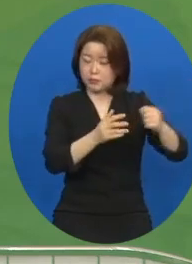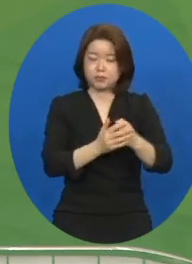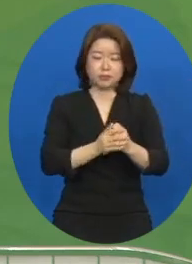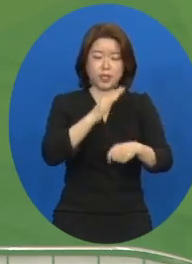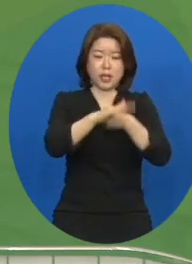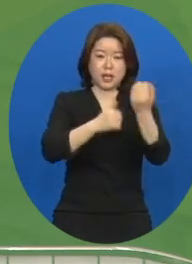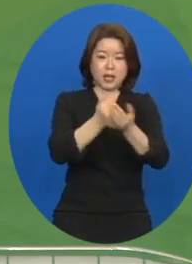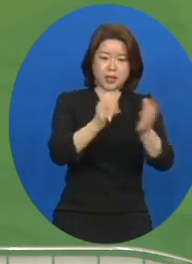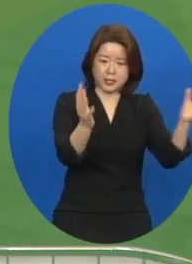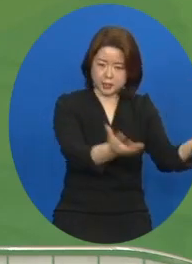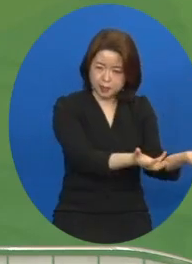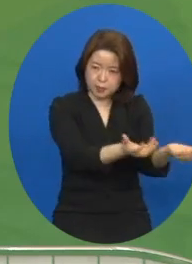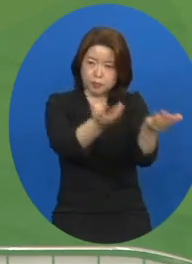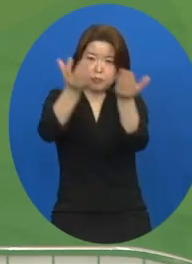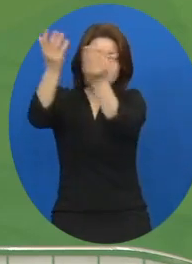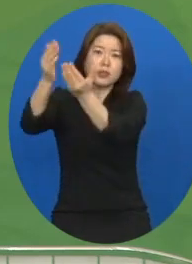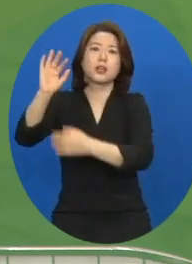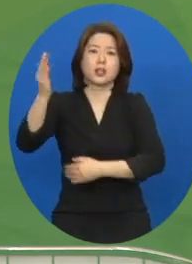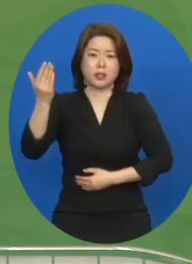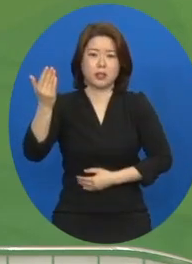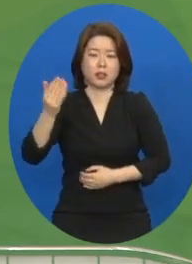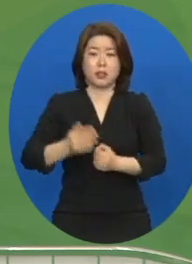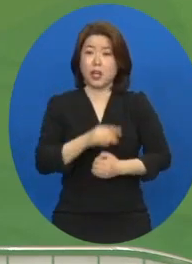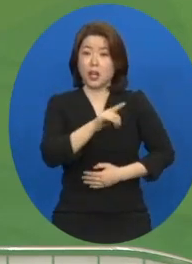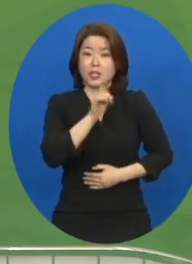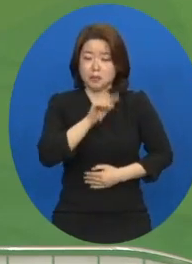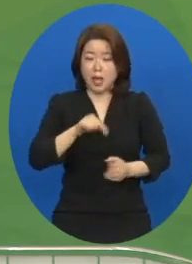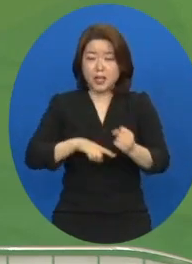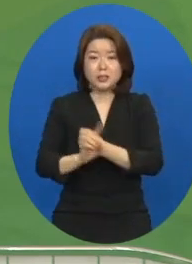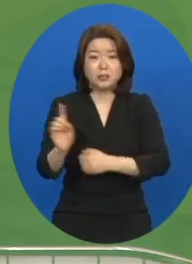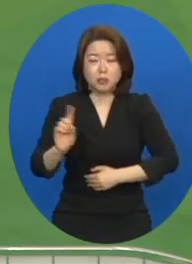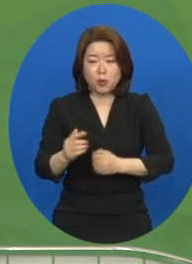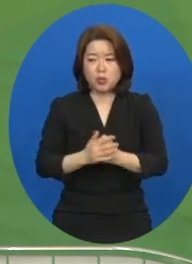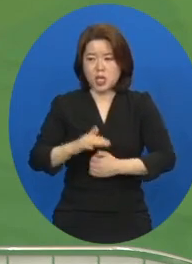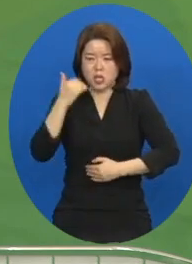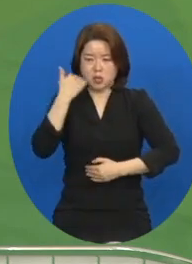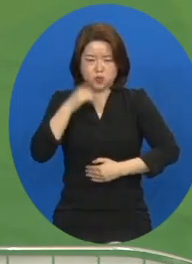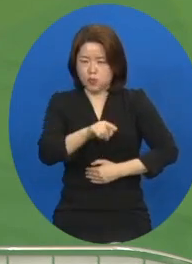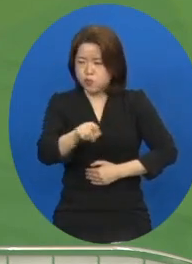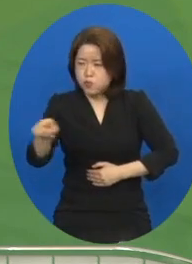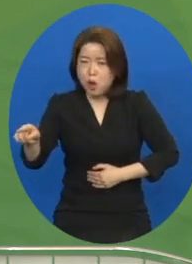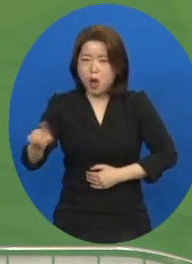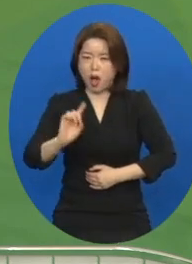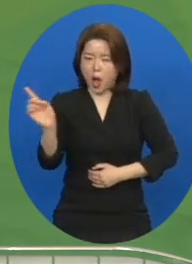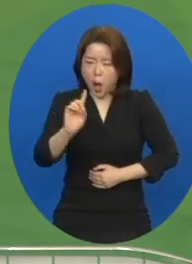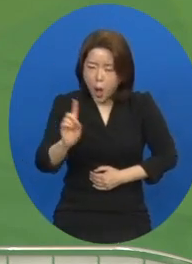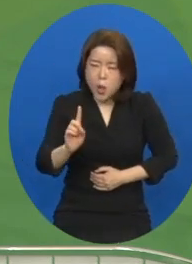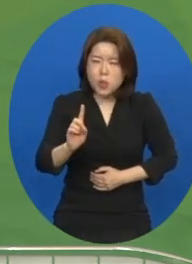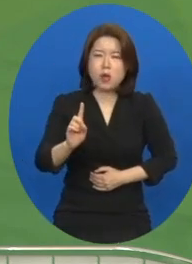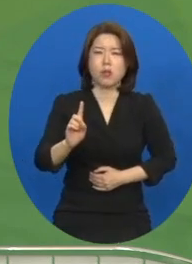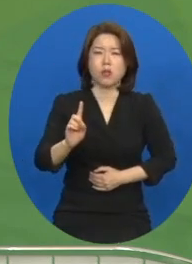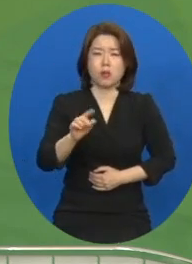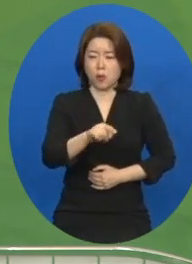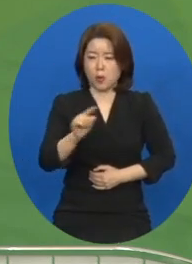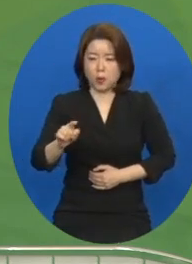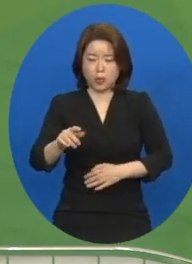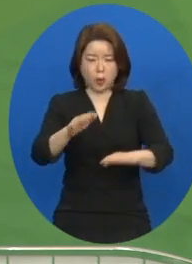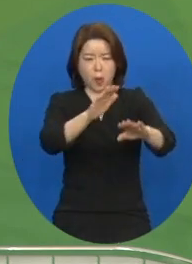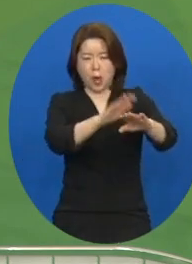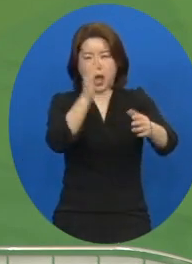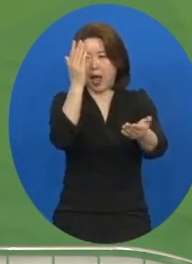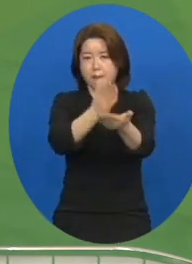하나님께 바쳐져야 된다는 그 말은 무슨 뜻이냐면 누구도 그 어떤 것도 손대면 안